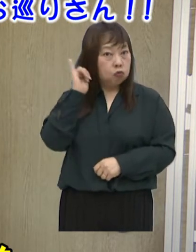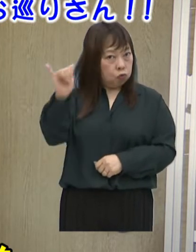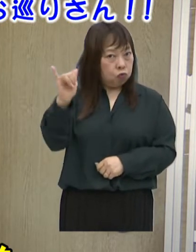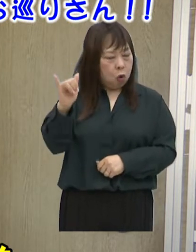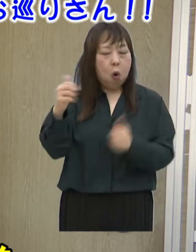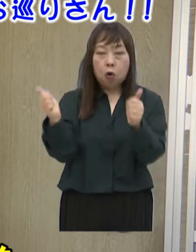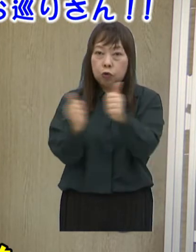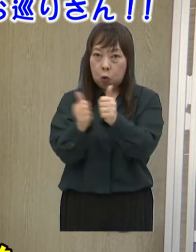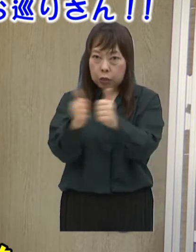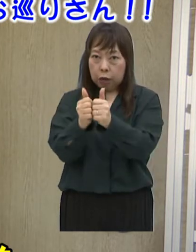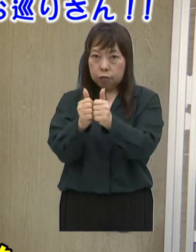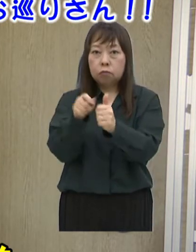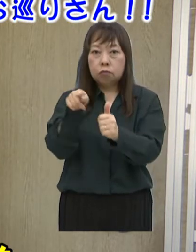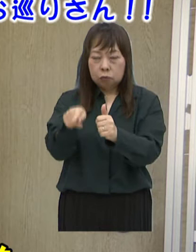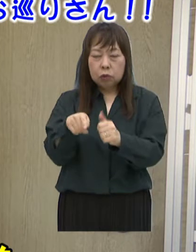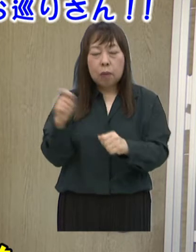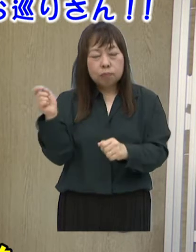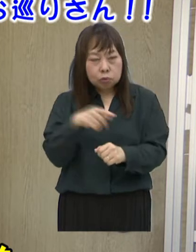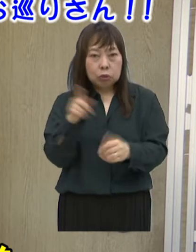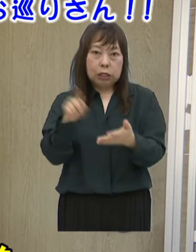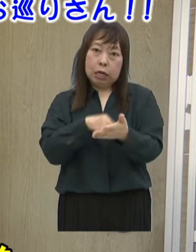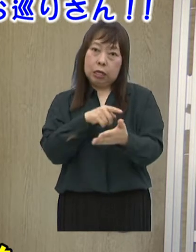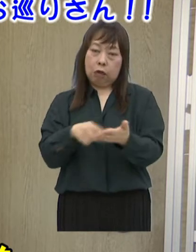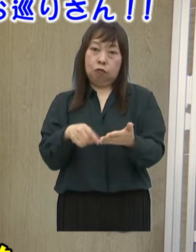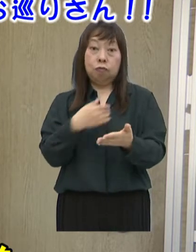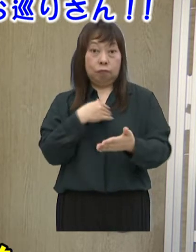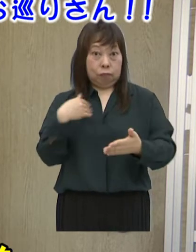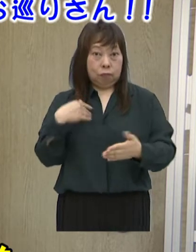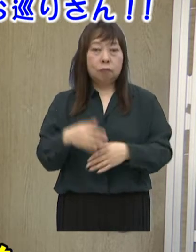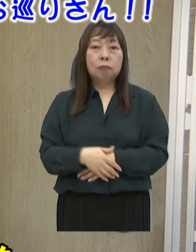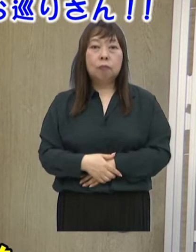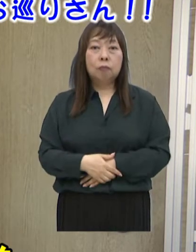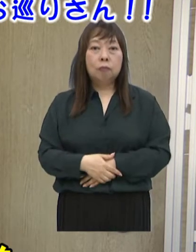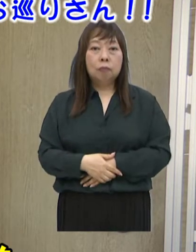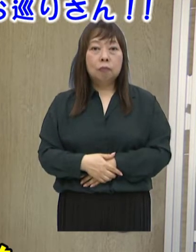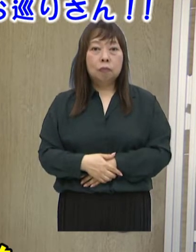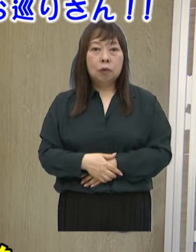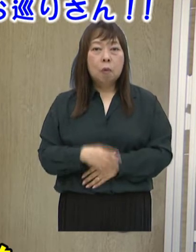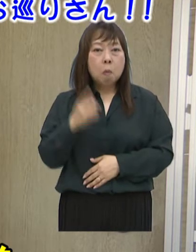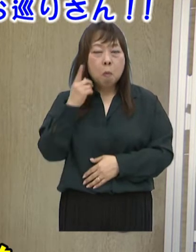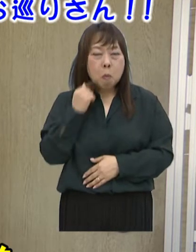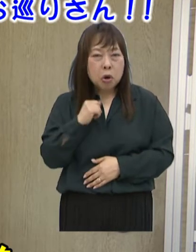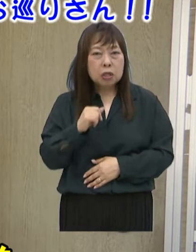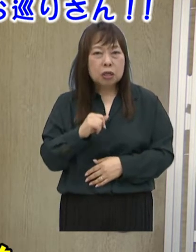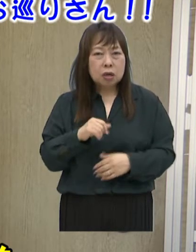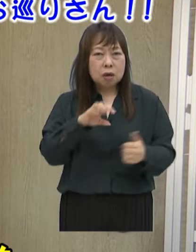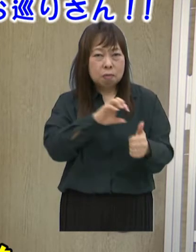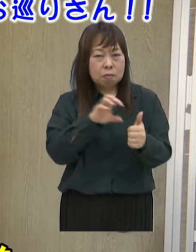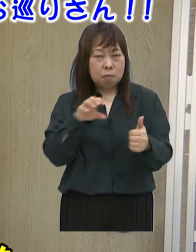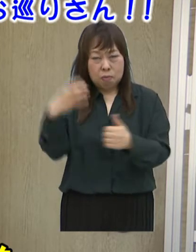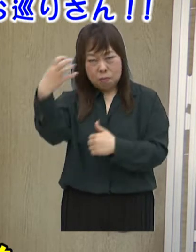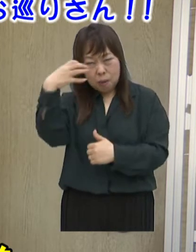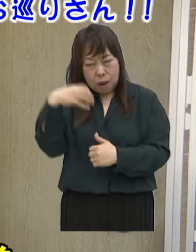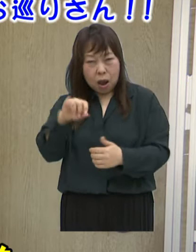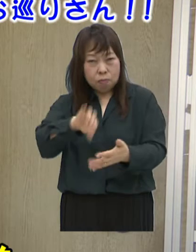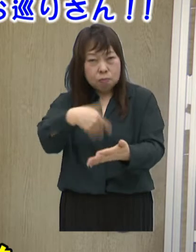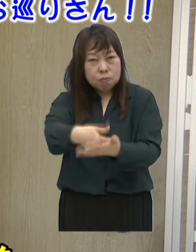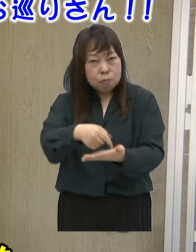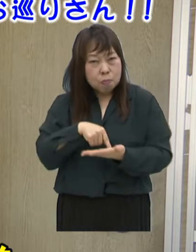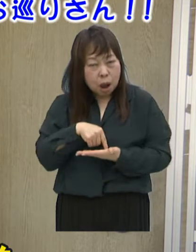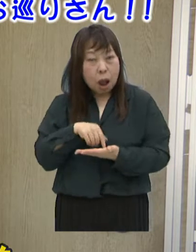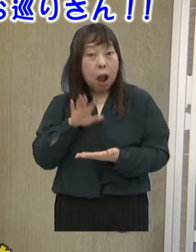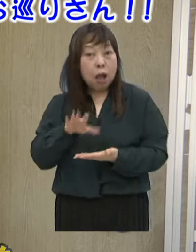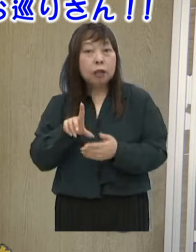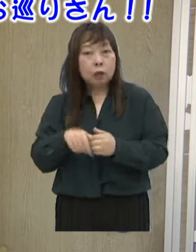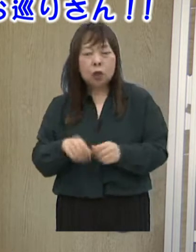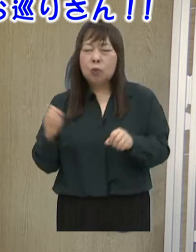相談することが早期解決の近道です。不当要求があった場合は早期に相談するようにしてください